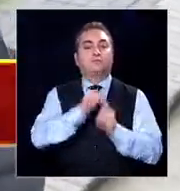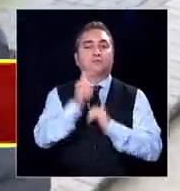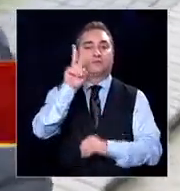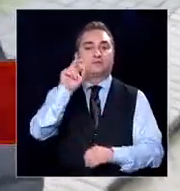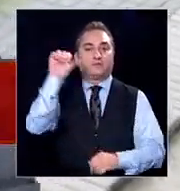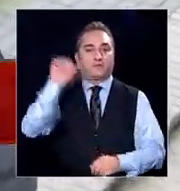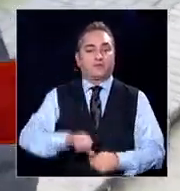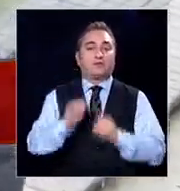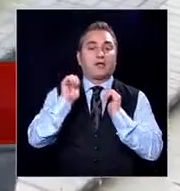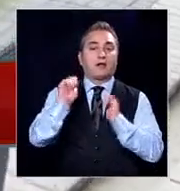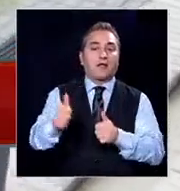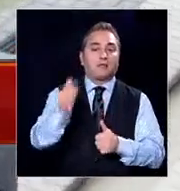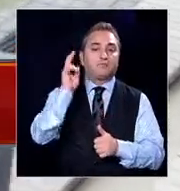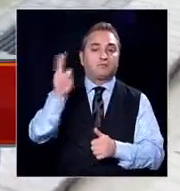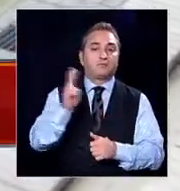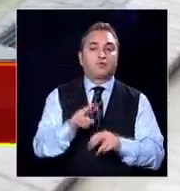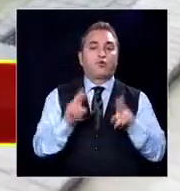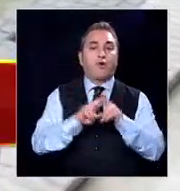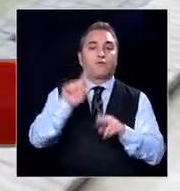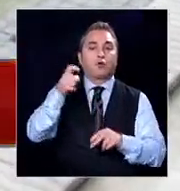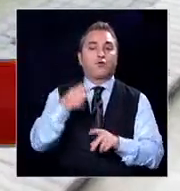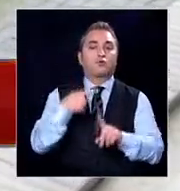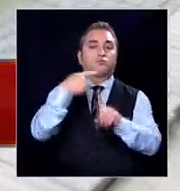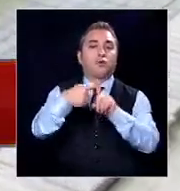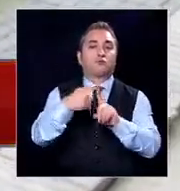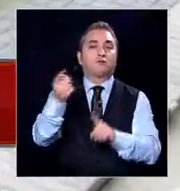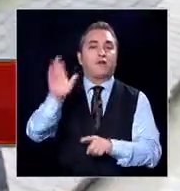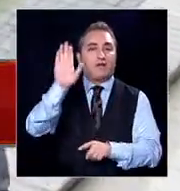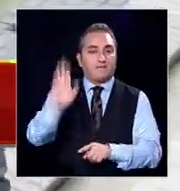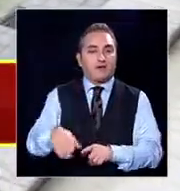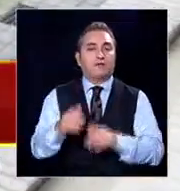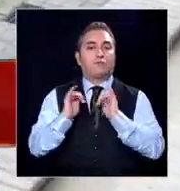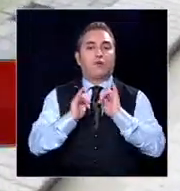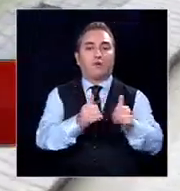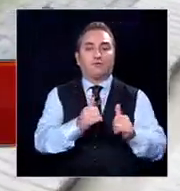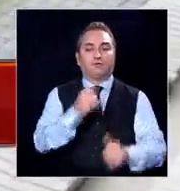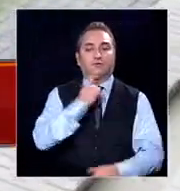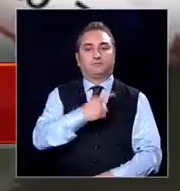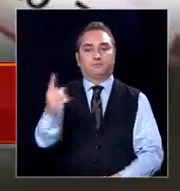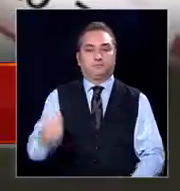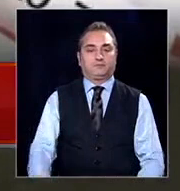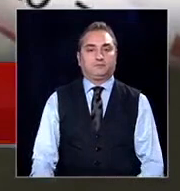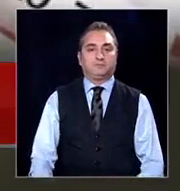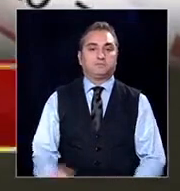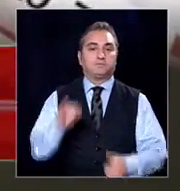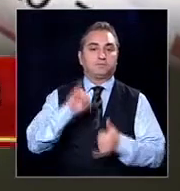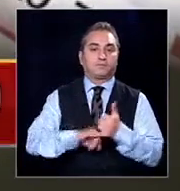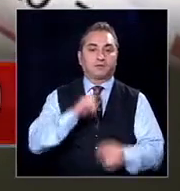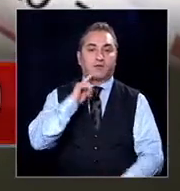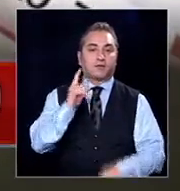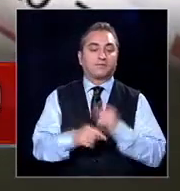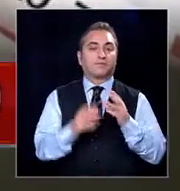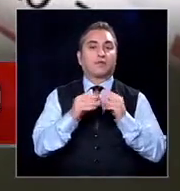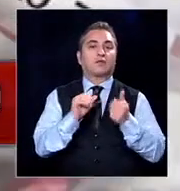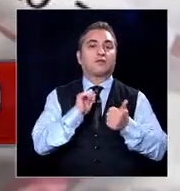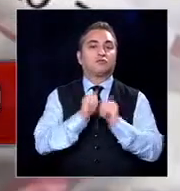sonrası rakip takımdan bir oyuncunun Covid-19 testi pozitif çıkmasına rağmen oynatıldığını öne sürdü. İddiaya göre Adana